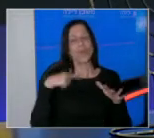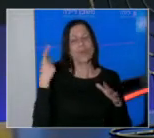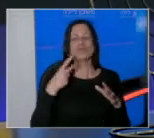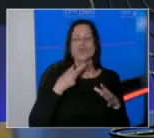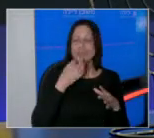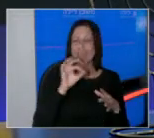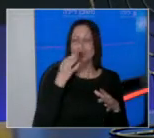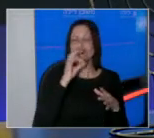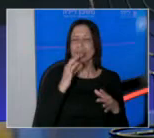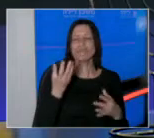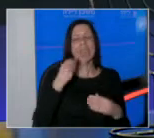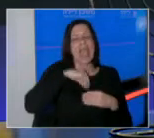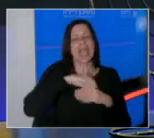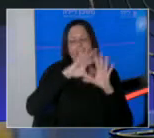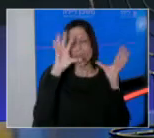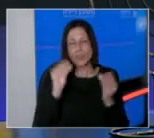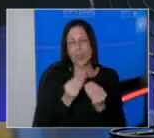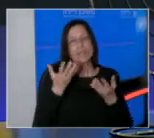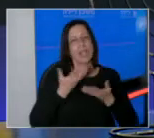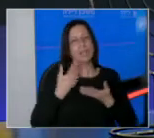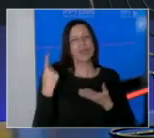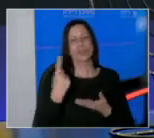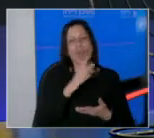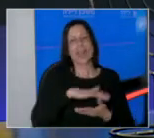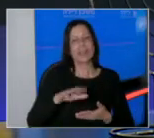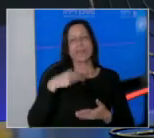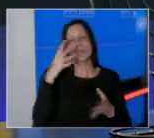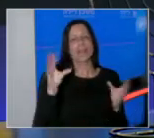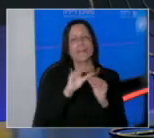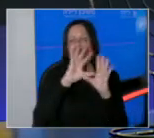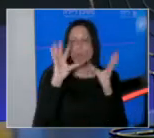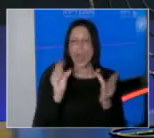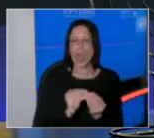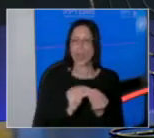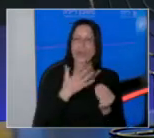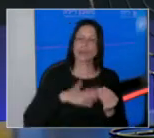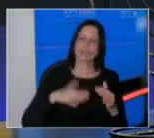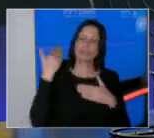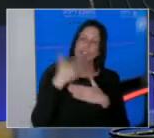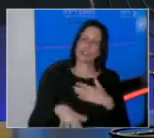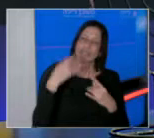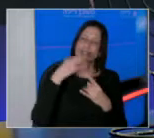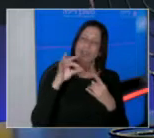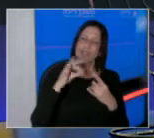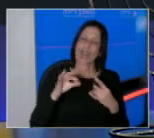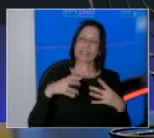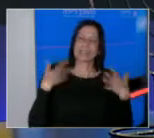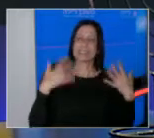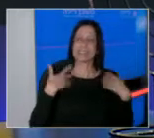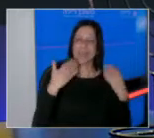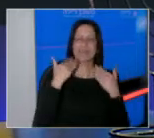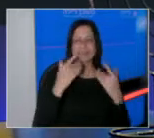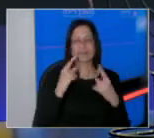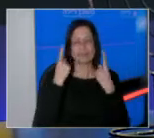טובים, ושיחילו עוד יותר את כולם, ושיקבלו את כל הילדים להיות עם כולם. אנחנו רוצים לאחל לכם סוף חנוכה שמח עם כל הנרות שלנו. תודה רבה